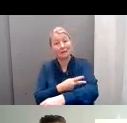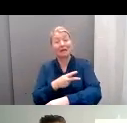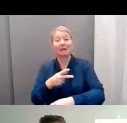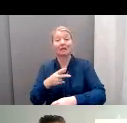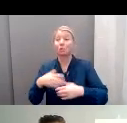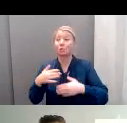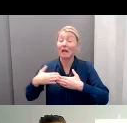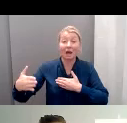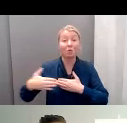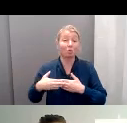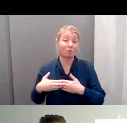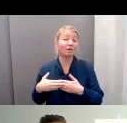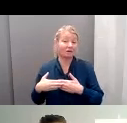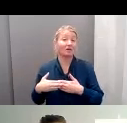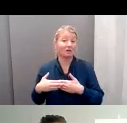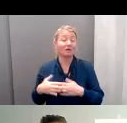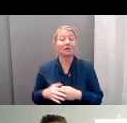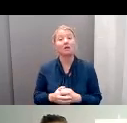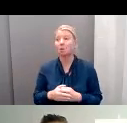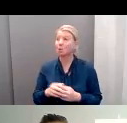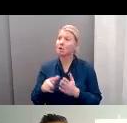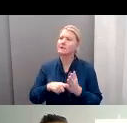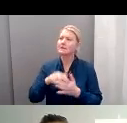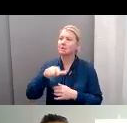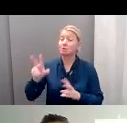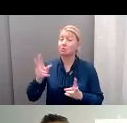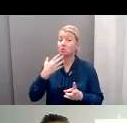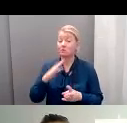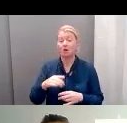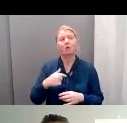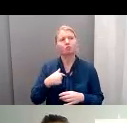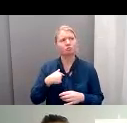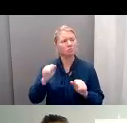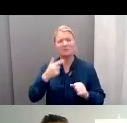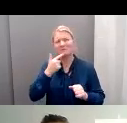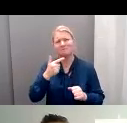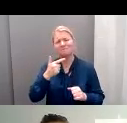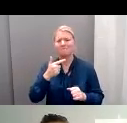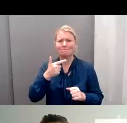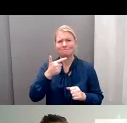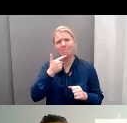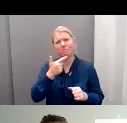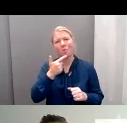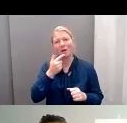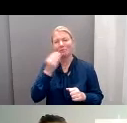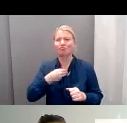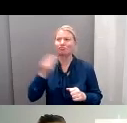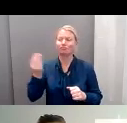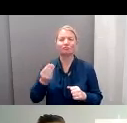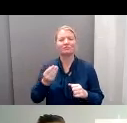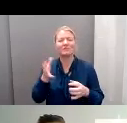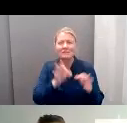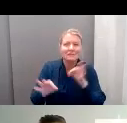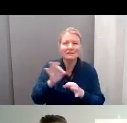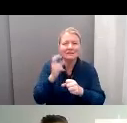Vissa säger att man ska bara våga experimentera och gå utanför sin bekvämlighetszon. Det är några som har nämnt att testa